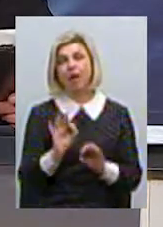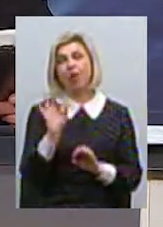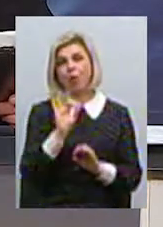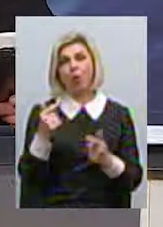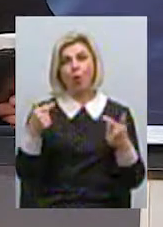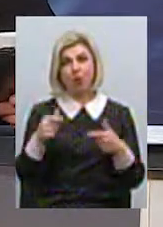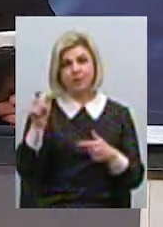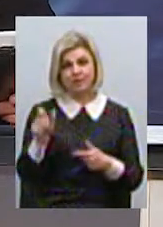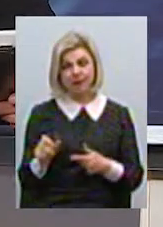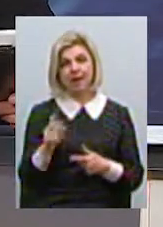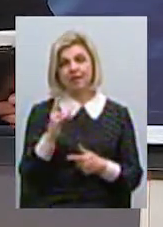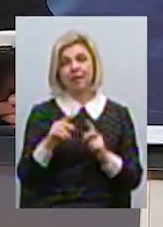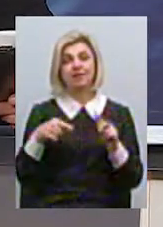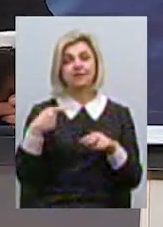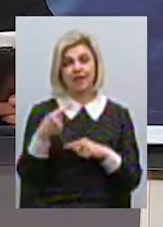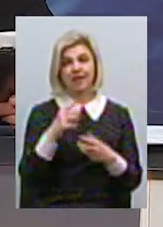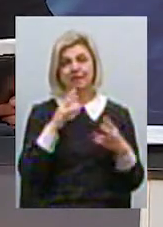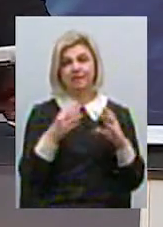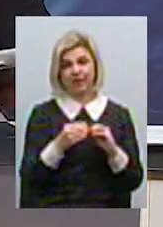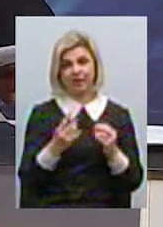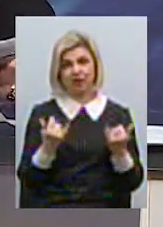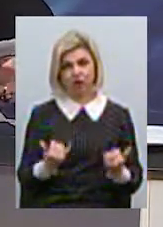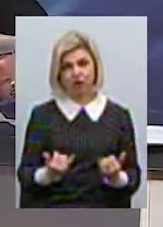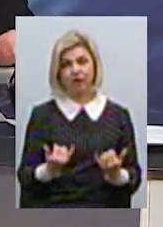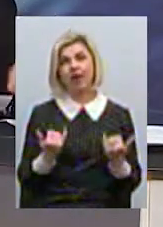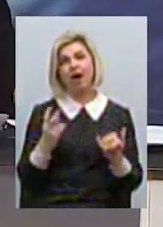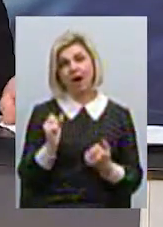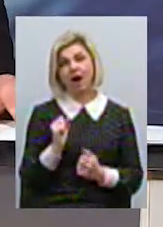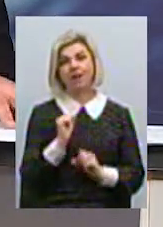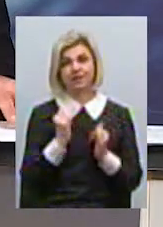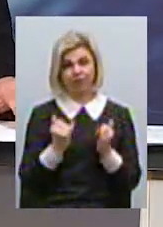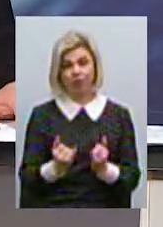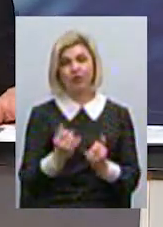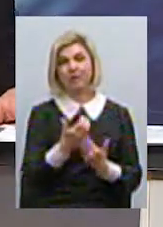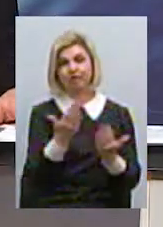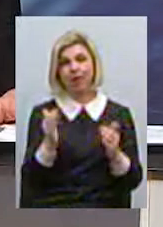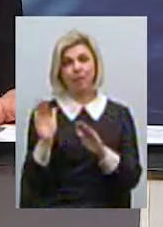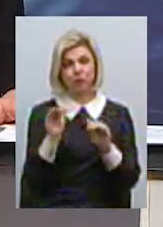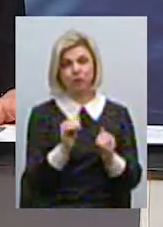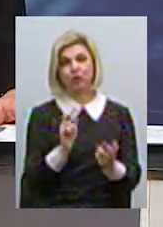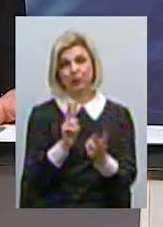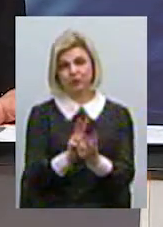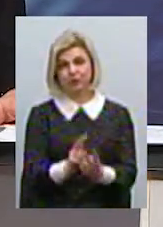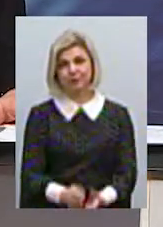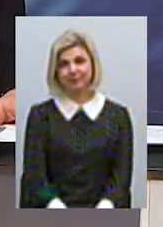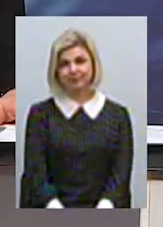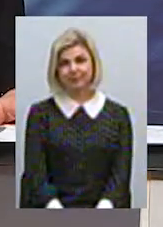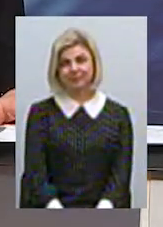гостя на наступних звітах наживо. А на сьогодні я з вами прощаюсь. На все добре.